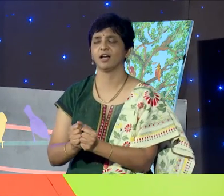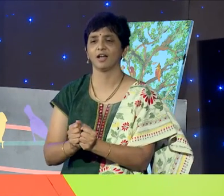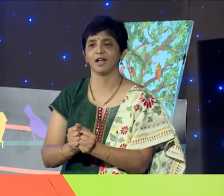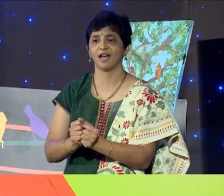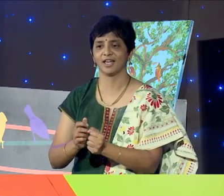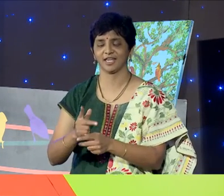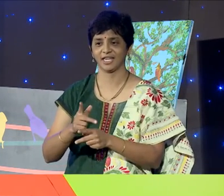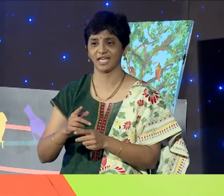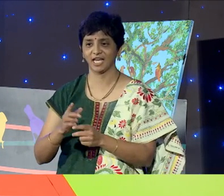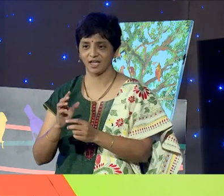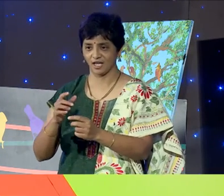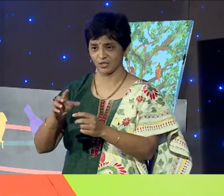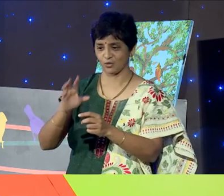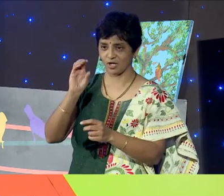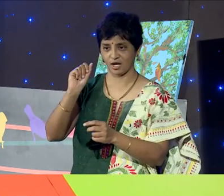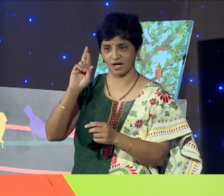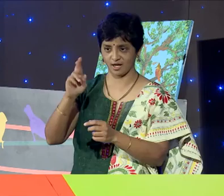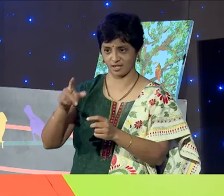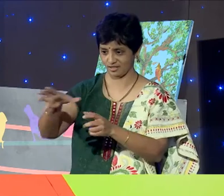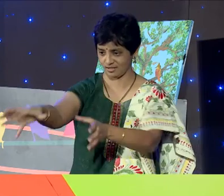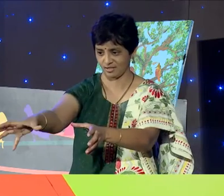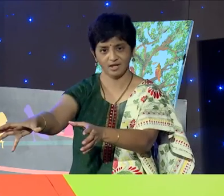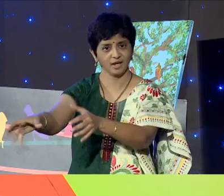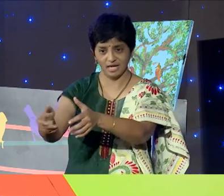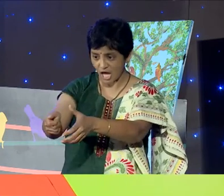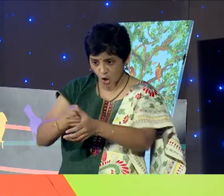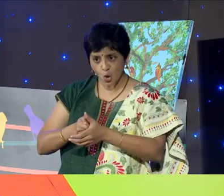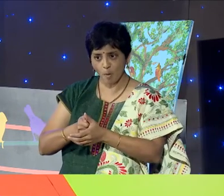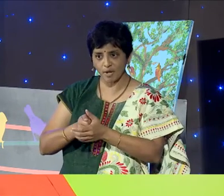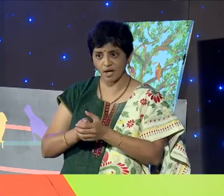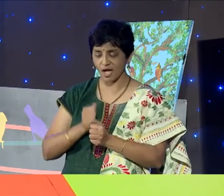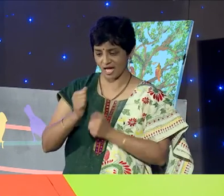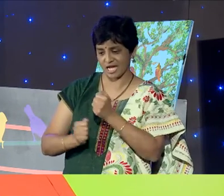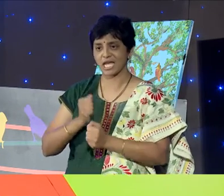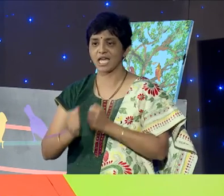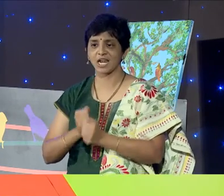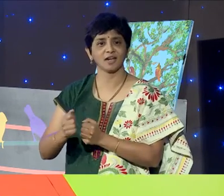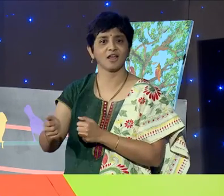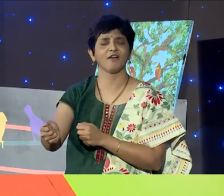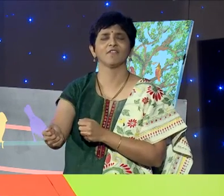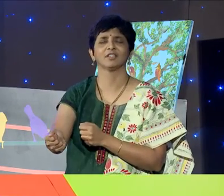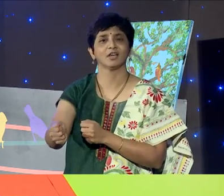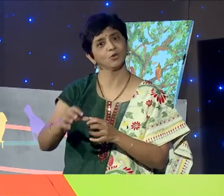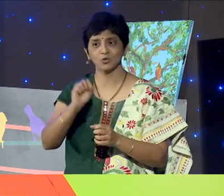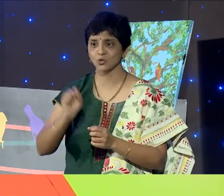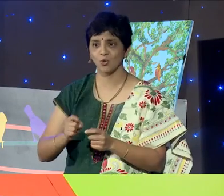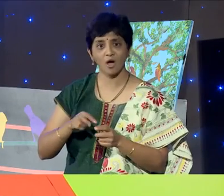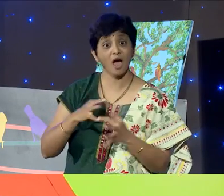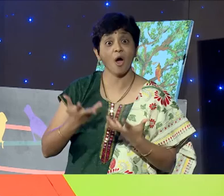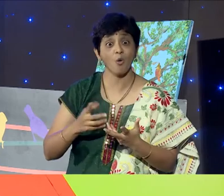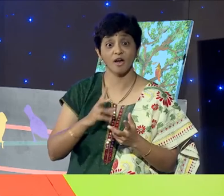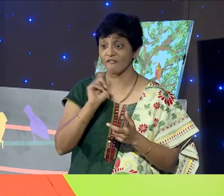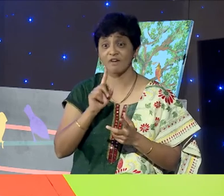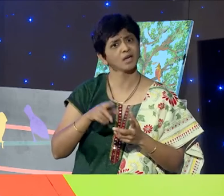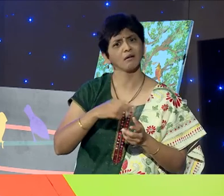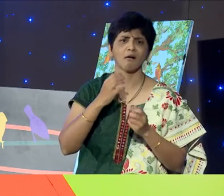मैं अंदर की एक बात करना चाहूँगा, क्योंकि आप तो सब मेरे परिवार का हिस्सा हो। 3-4 दिन सब कुछ ठीक चला, बढ़िया प्रैक्टिस हुई, बढ़िया नाश्ता